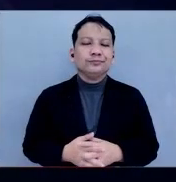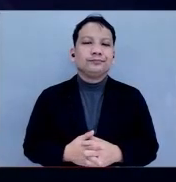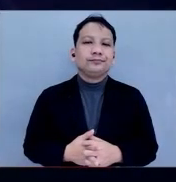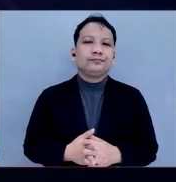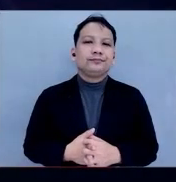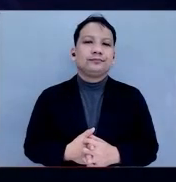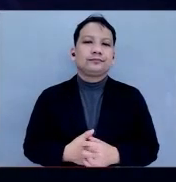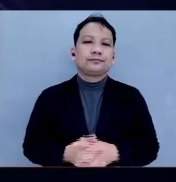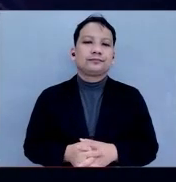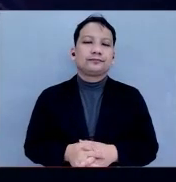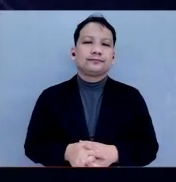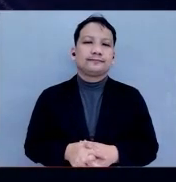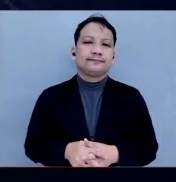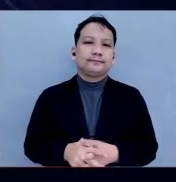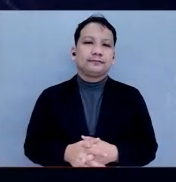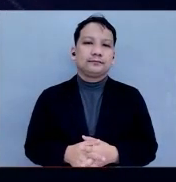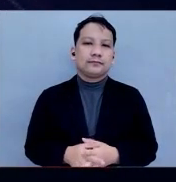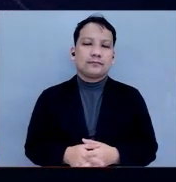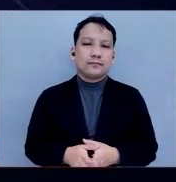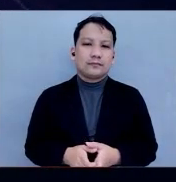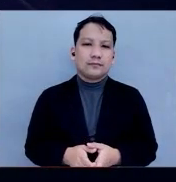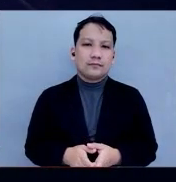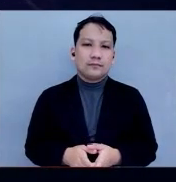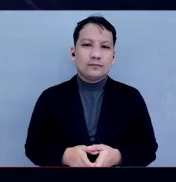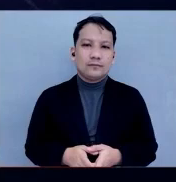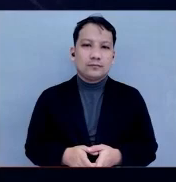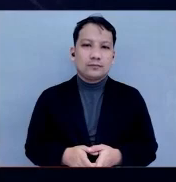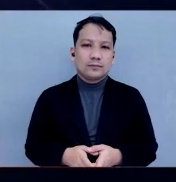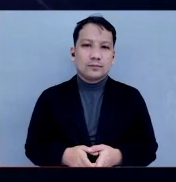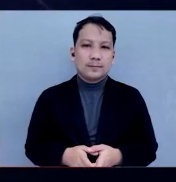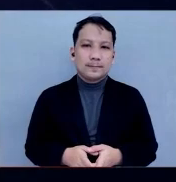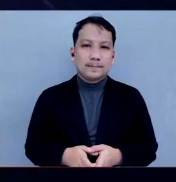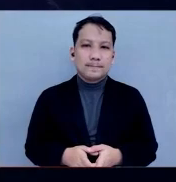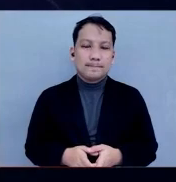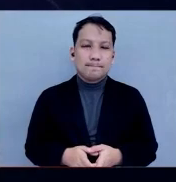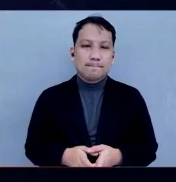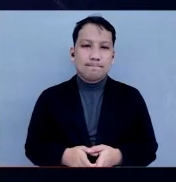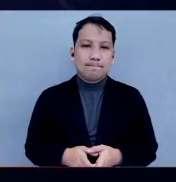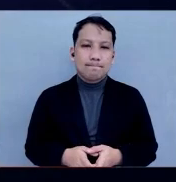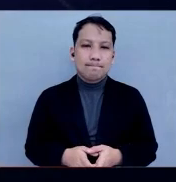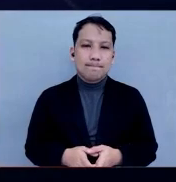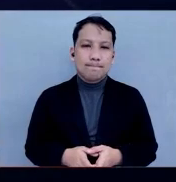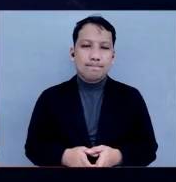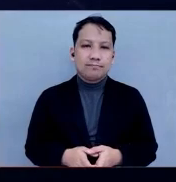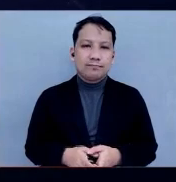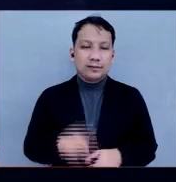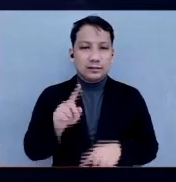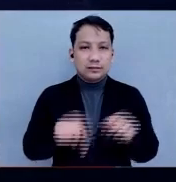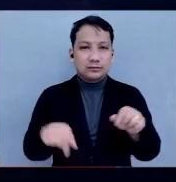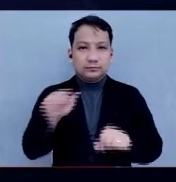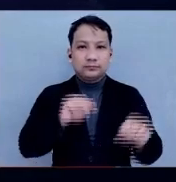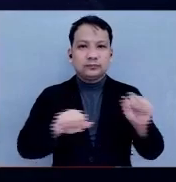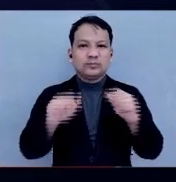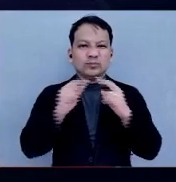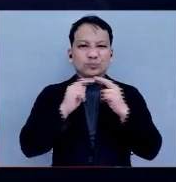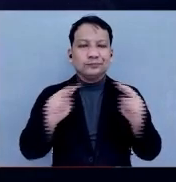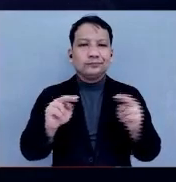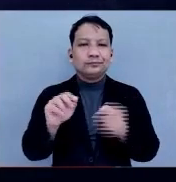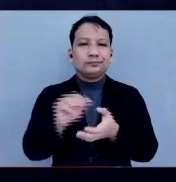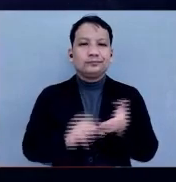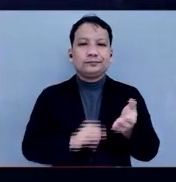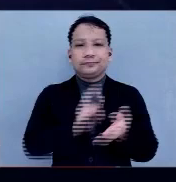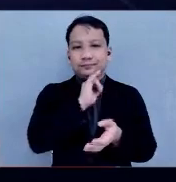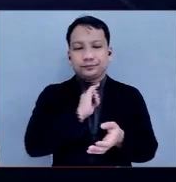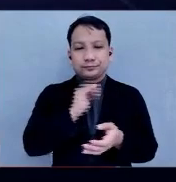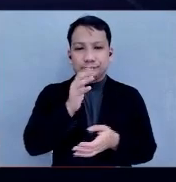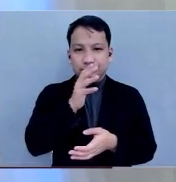Barrage of missiles fell on our house in Kibbutz Niroz. Yan ang animated film na ginagawa ng Israeling nanay na si